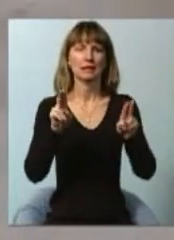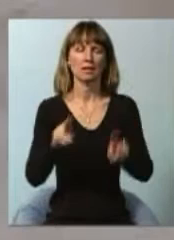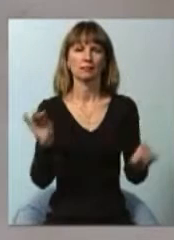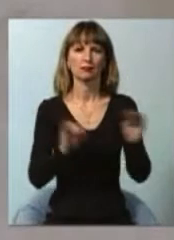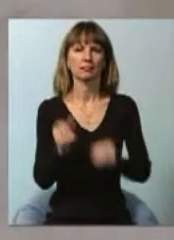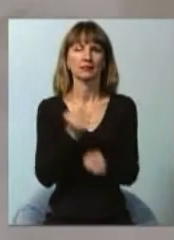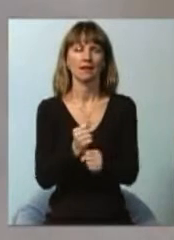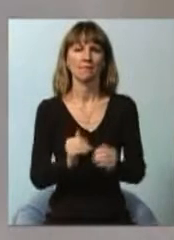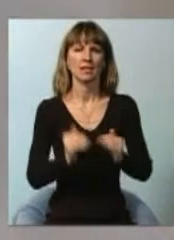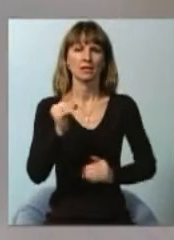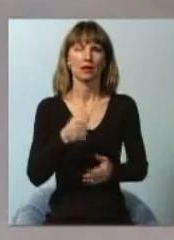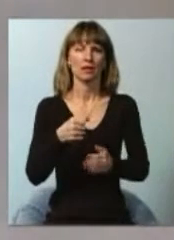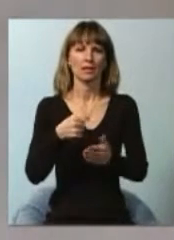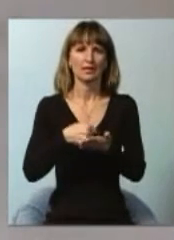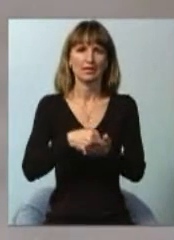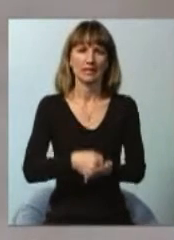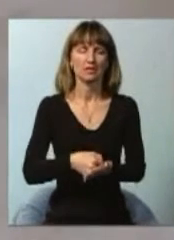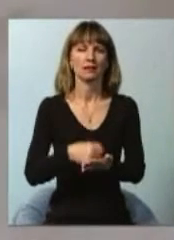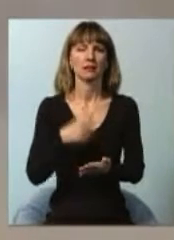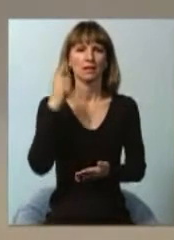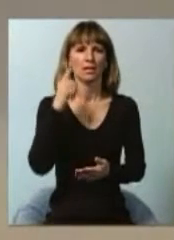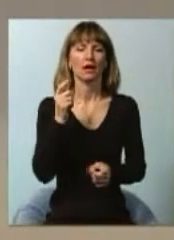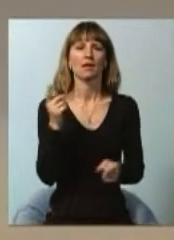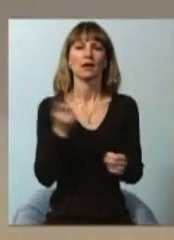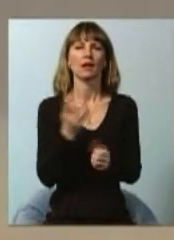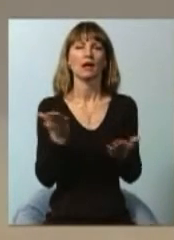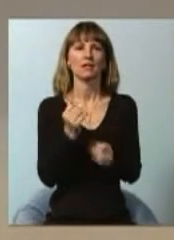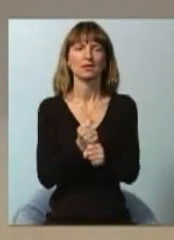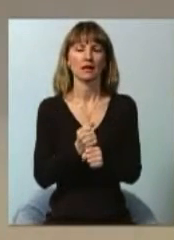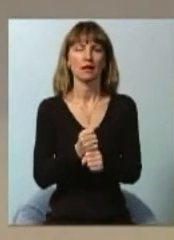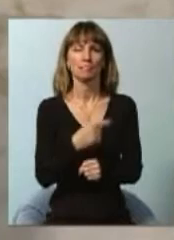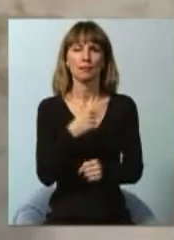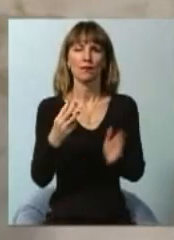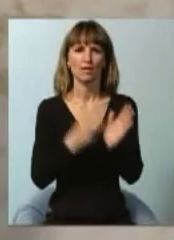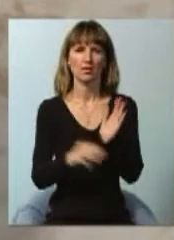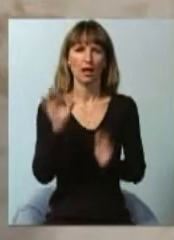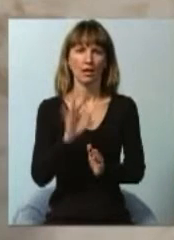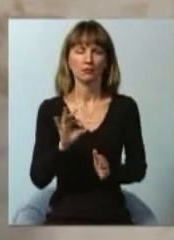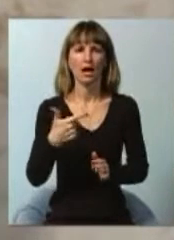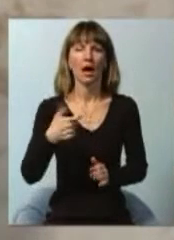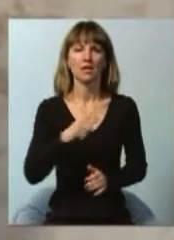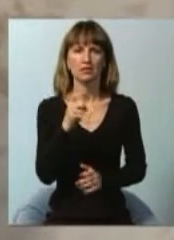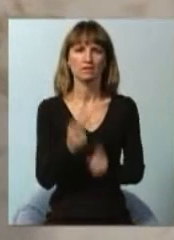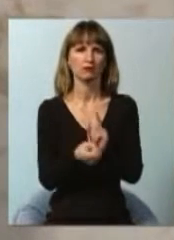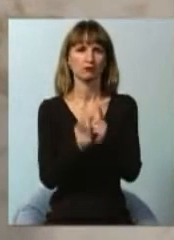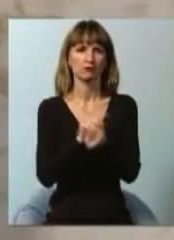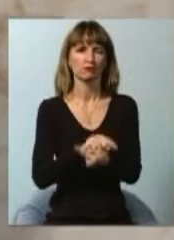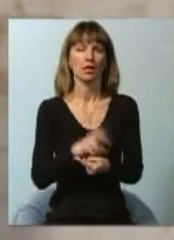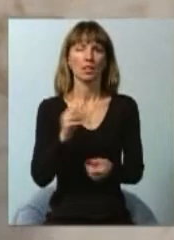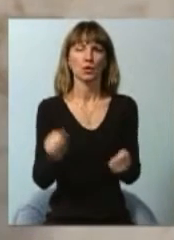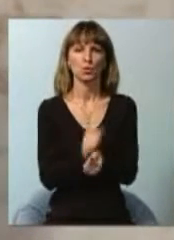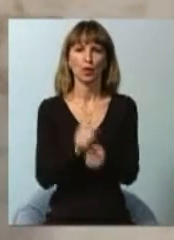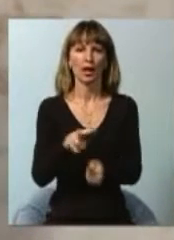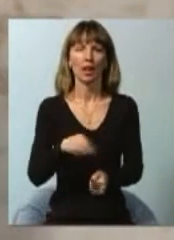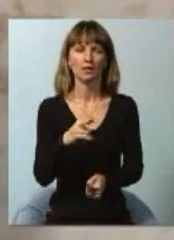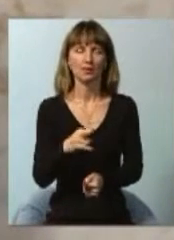створює високий тиск і здатна створювати наднизьку температуру у мінус 80 градусів, газ перетворюється на сухий лід. А чому